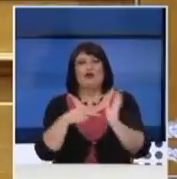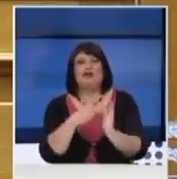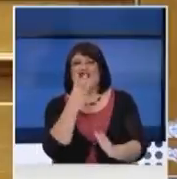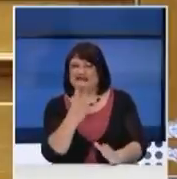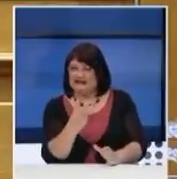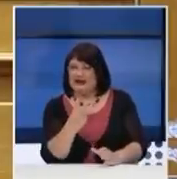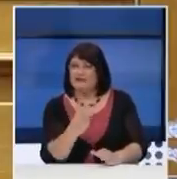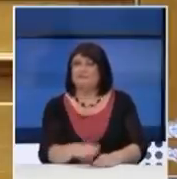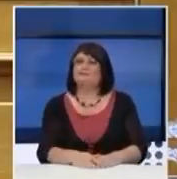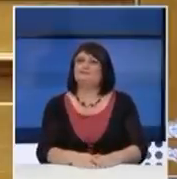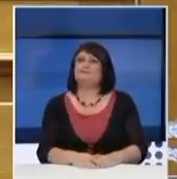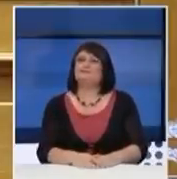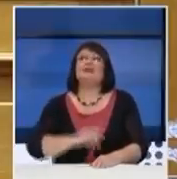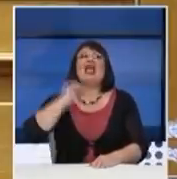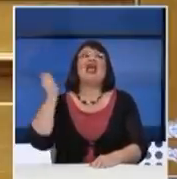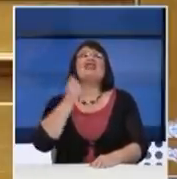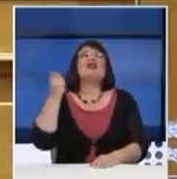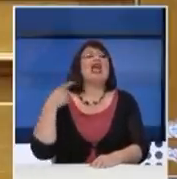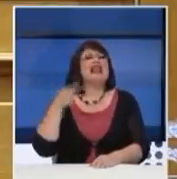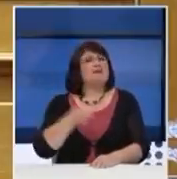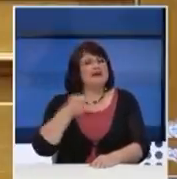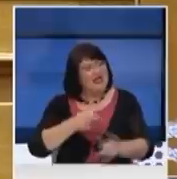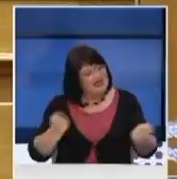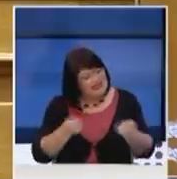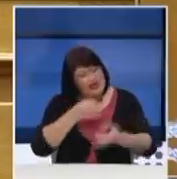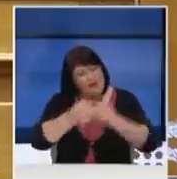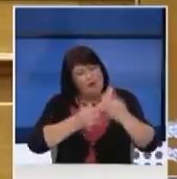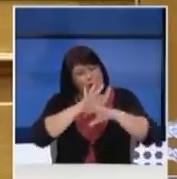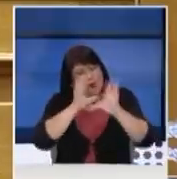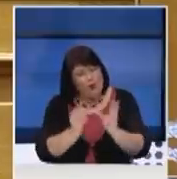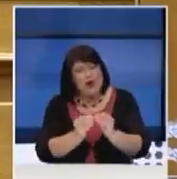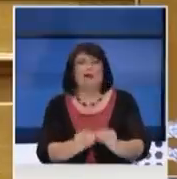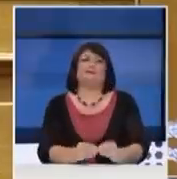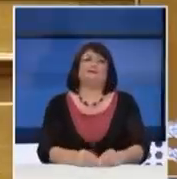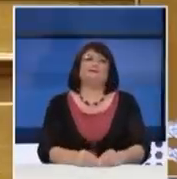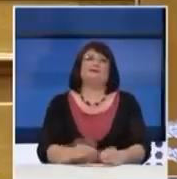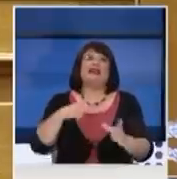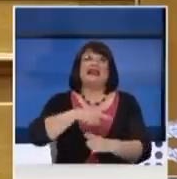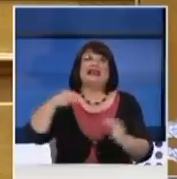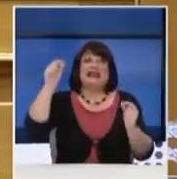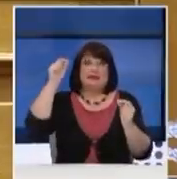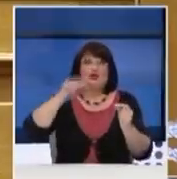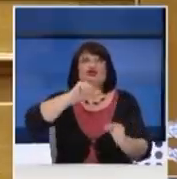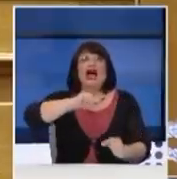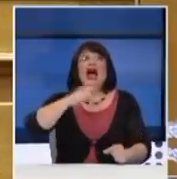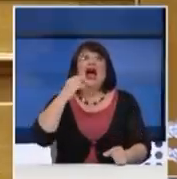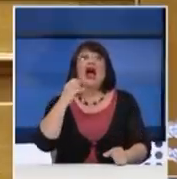2003, και θα τα πούμε τα εθνικά εγκλήματα ολωνών εδώ μέσα. Ξεκίνησε ο Παπανδρέου, η Κύπρος να κάνει μία